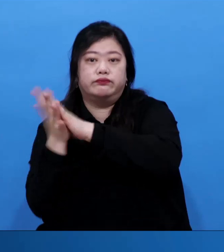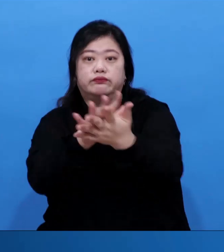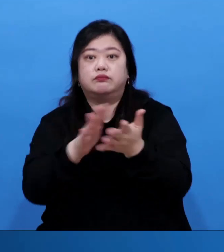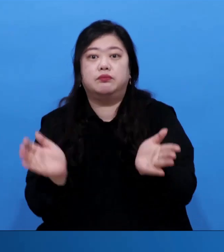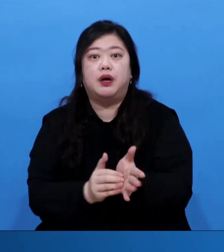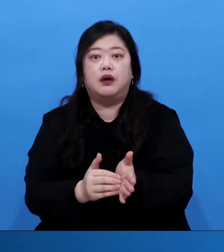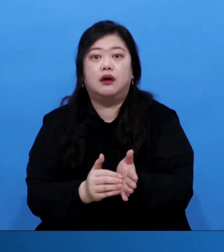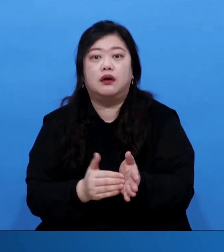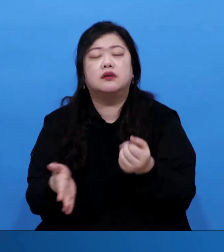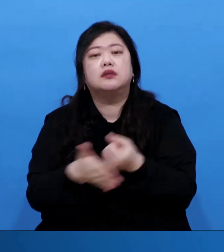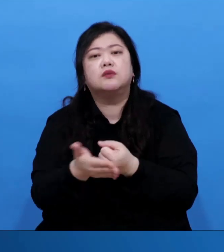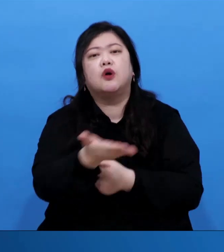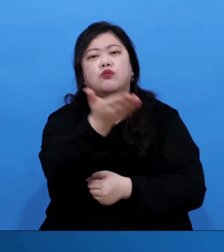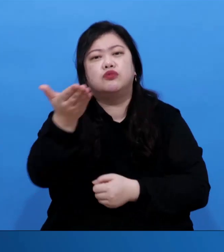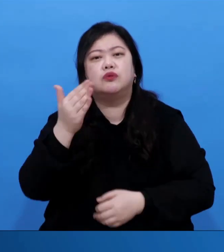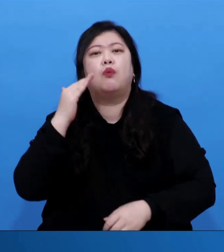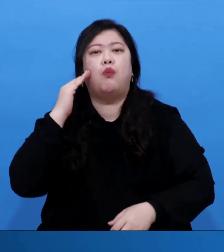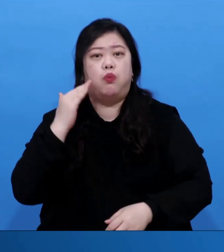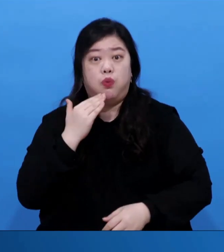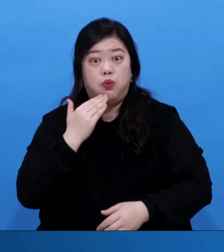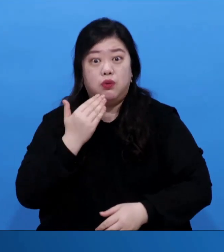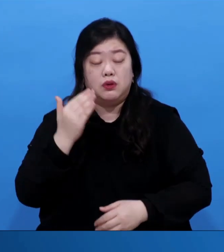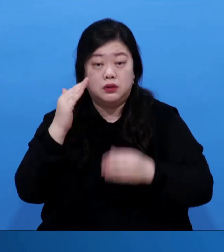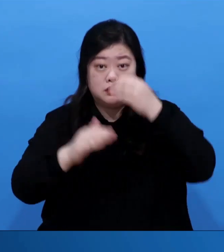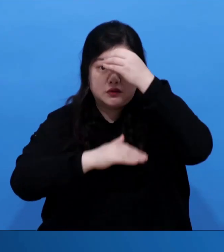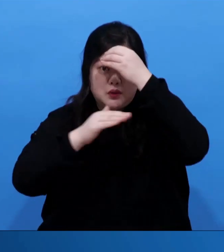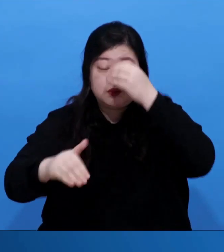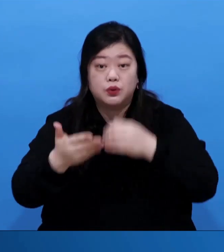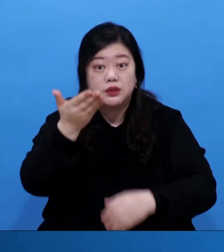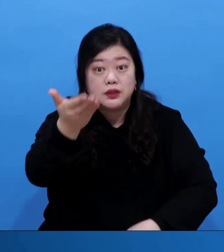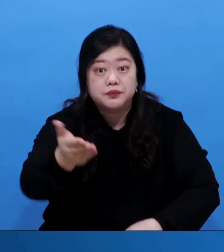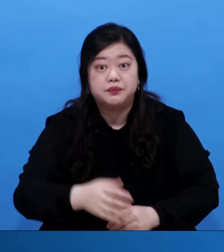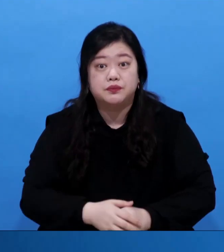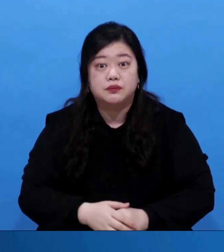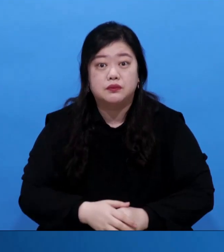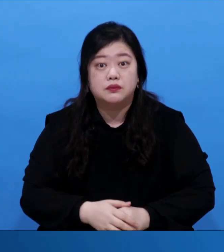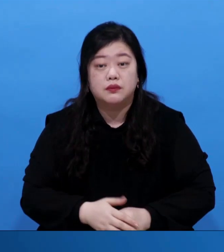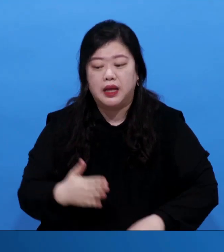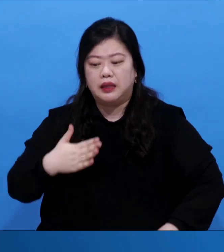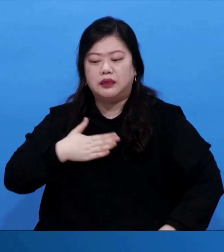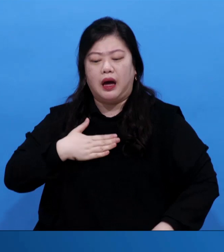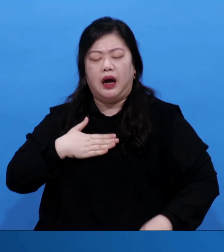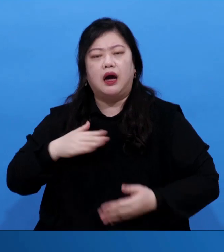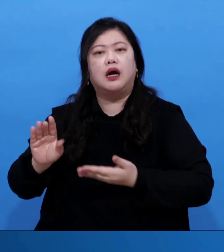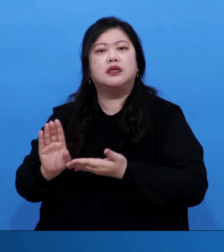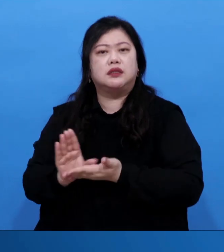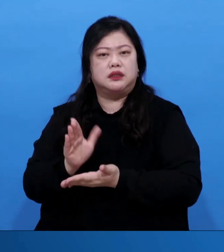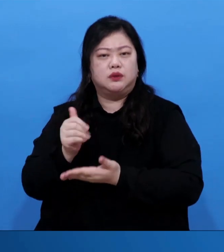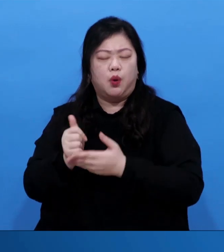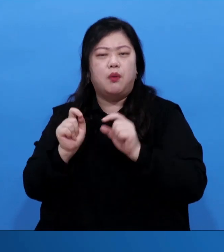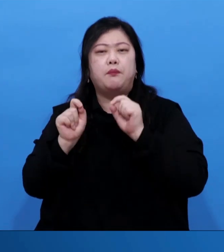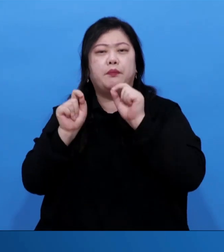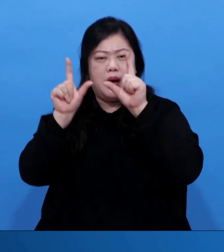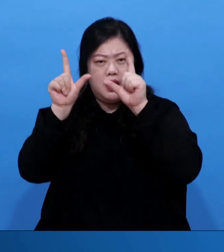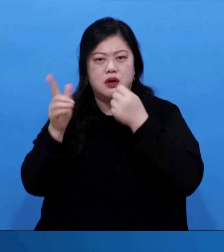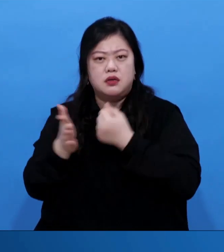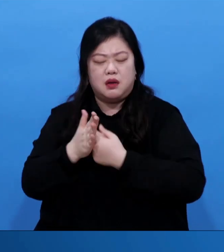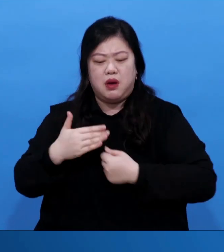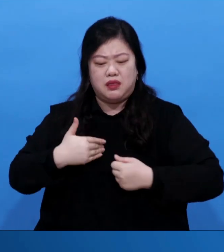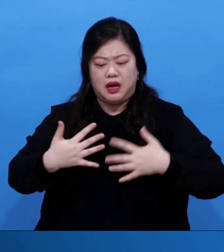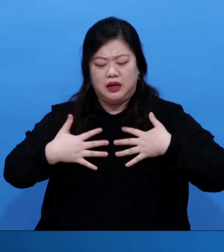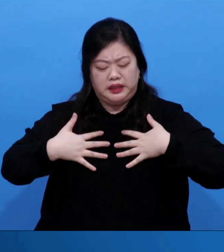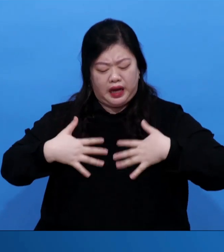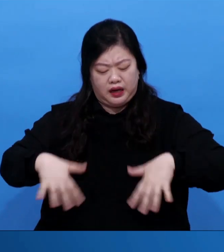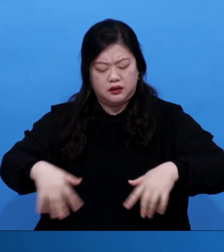impaired completely change your. 우리는 그리스도를 아는 자기 때문에. 약한 자가 아니다. That because we